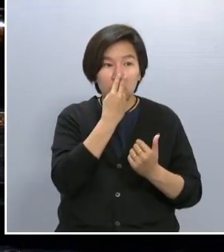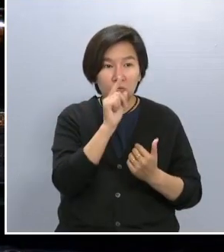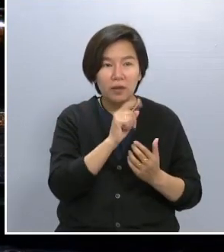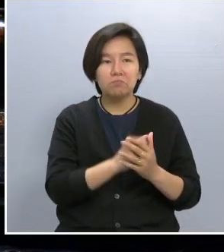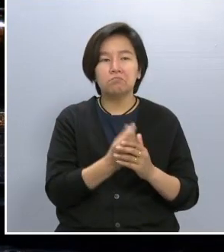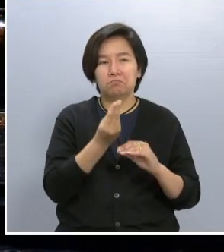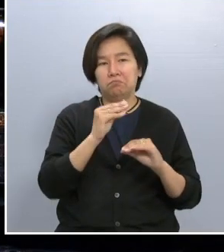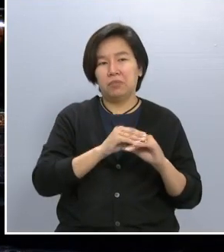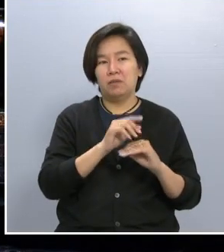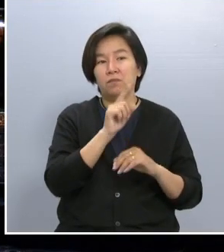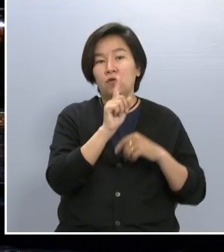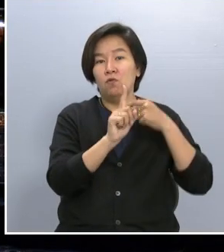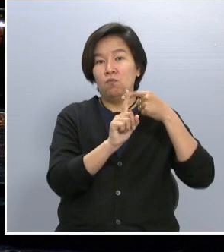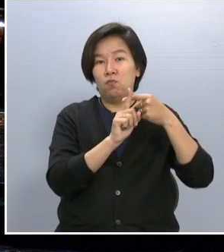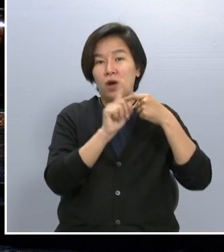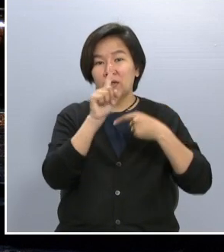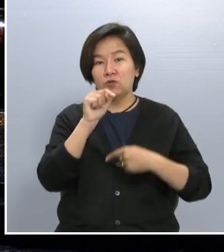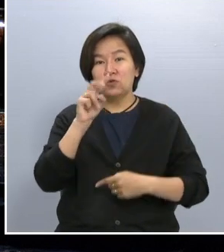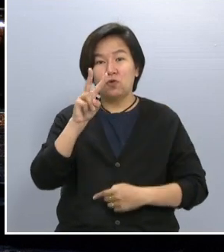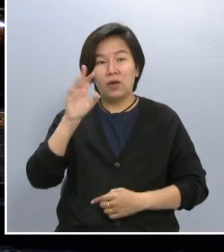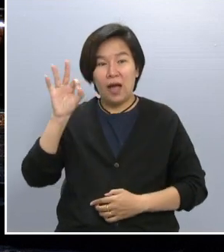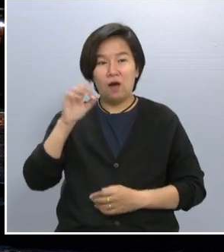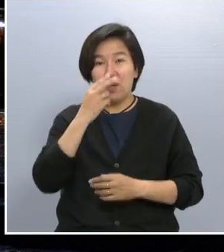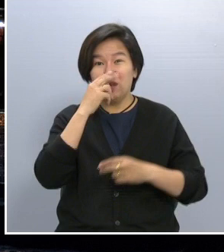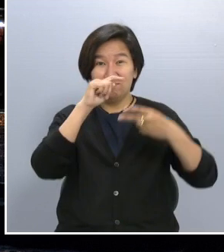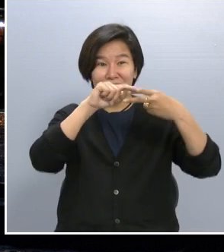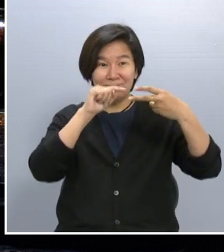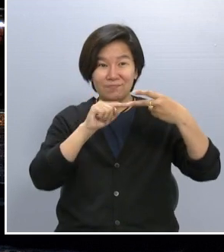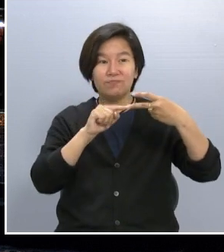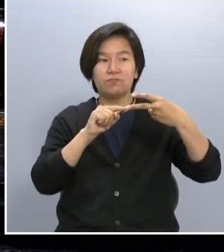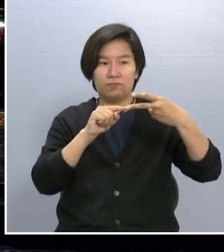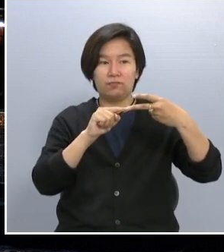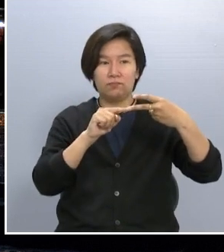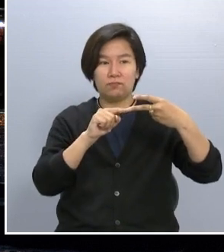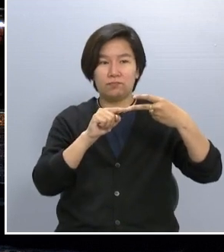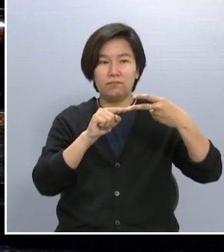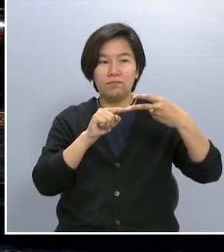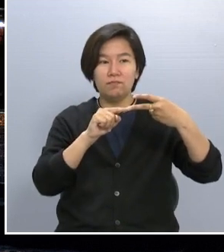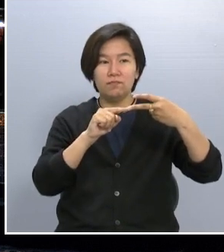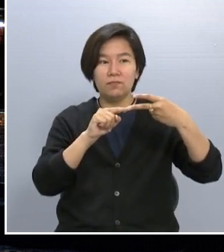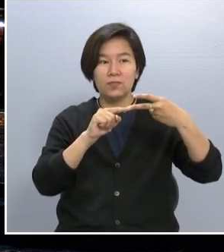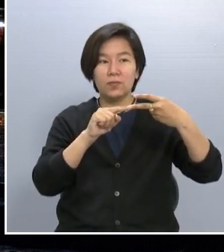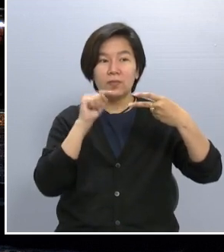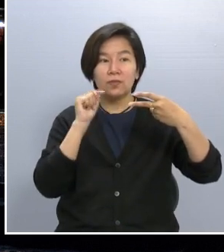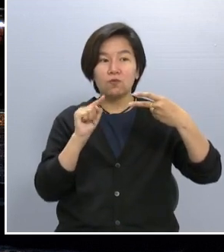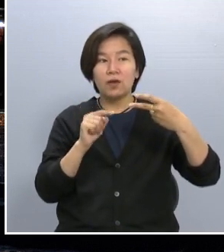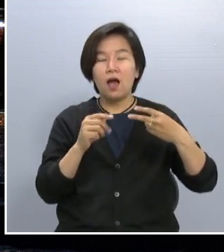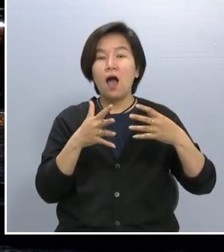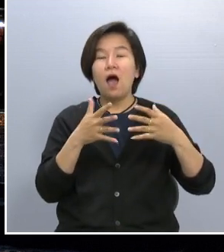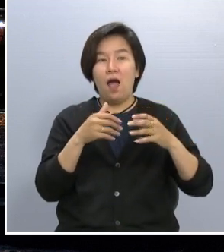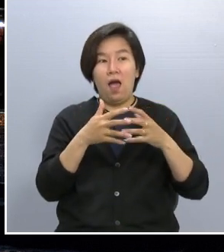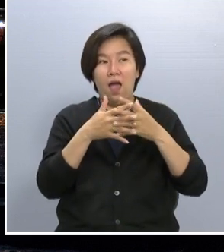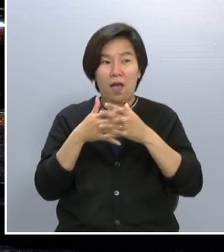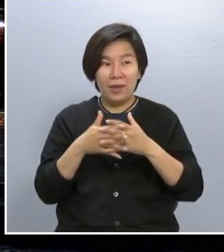หรือ 1.6%ปิดไปที่ 79.89ดอลลาร์ต่อมาเร็วส่วนสัญญาณน้ำมันดิบเวสเทสเซอร์ส่งมอบเดือน